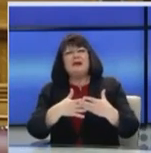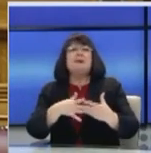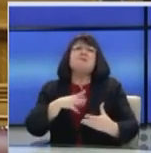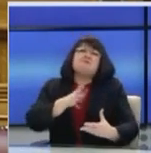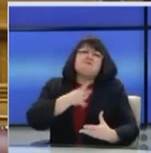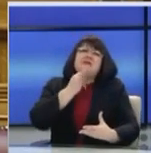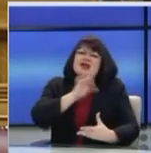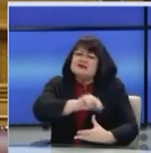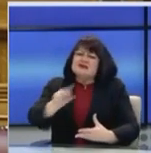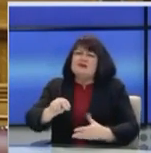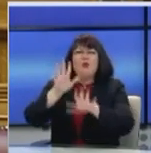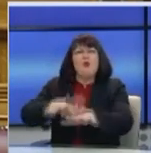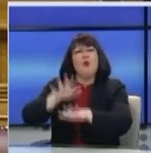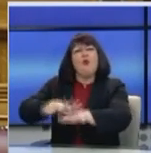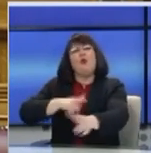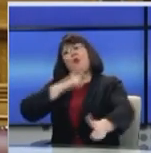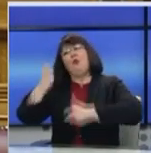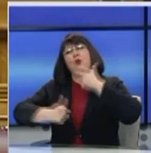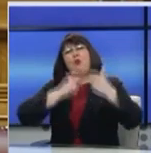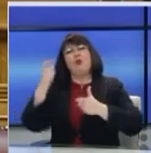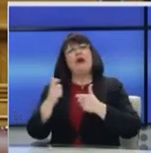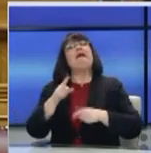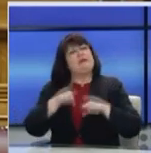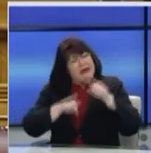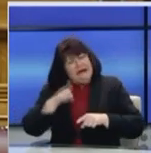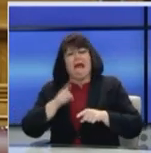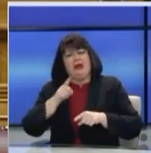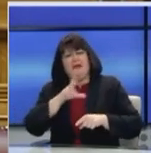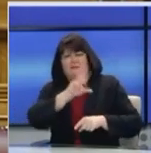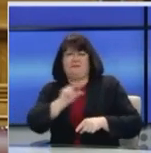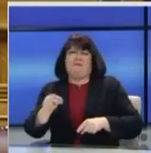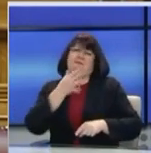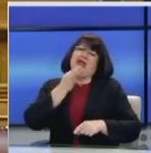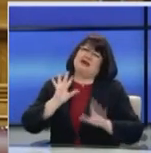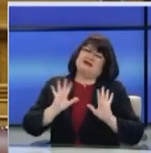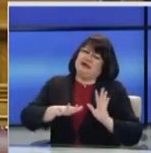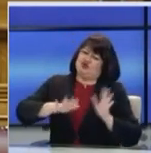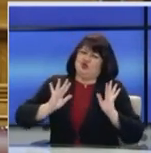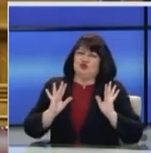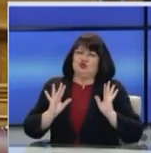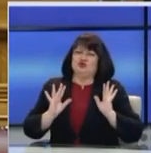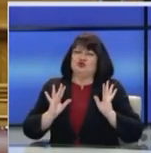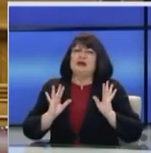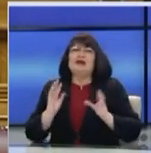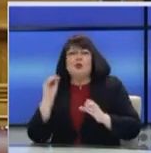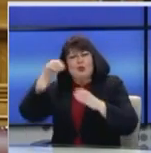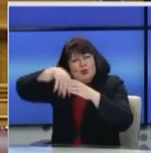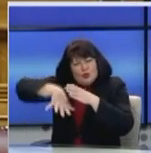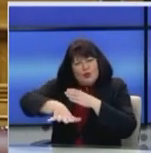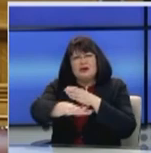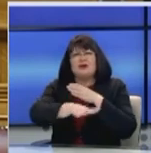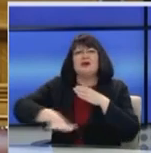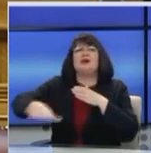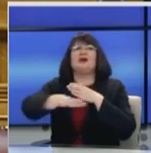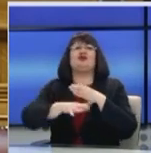που πράγματι είχαν αρκετά γραφικά στοιχεία και ενδεχομένως σε αυτές να είχαν εμφυλοχωρήσει